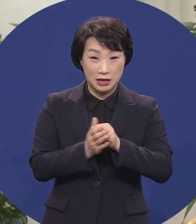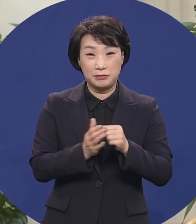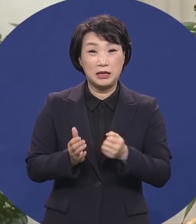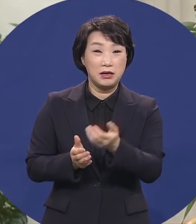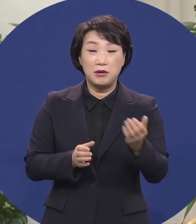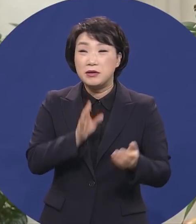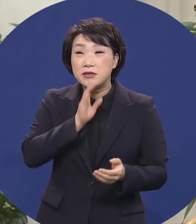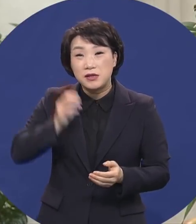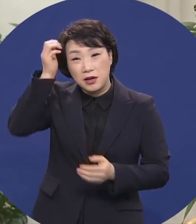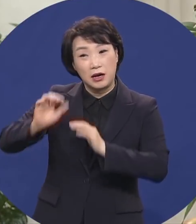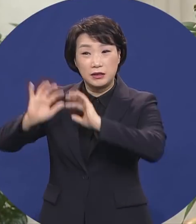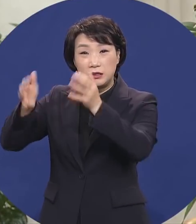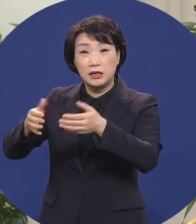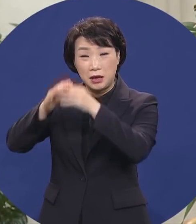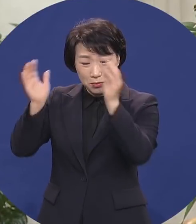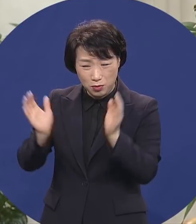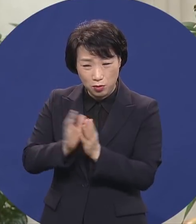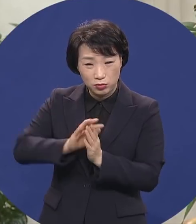세계를 다